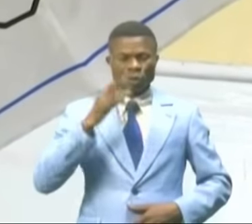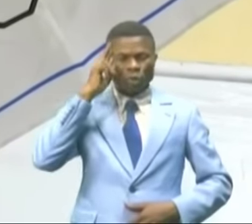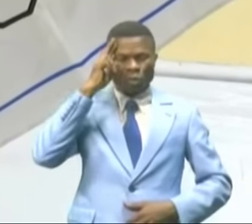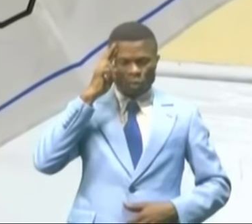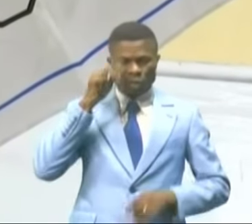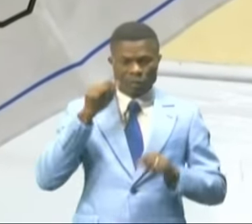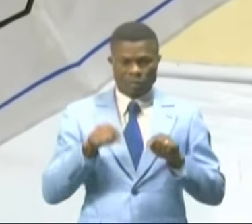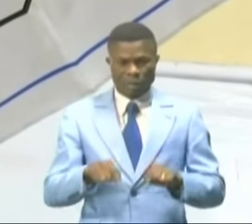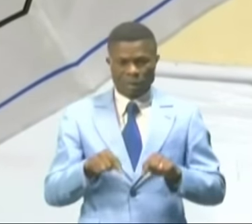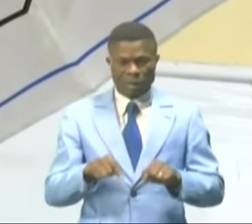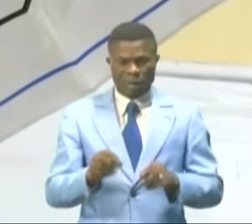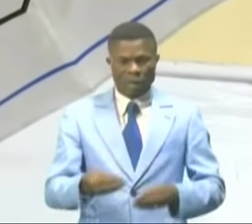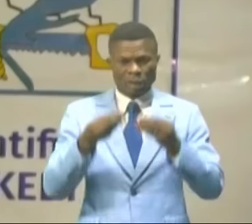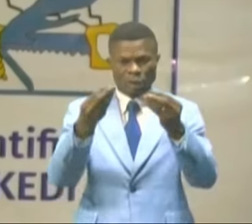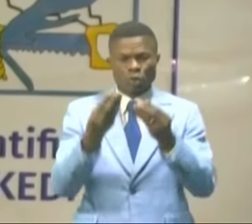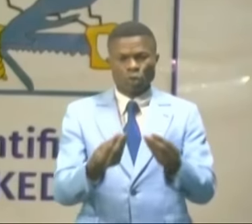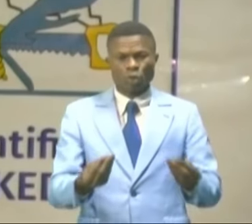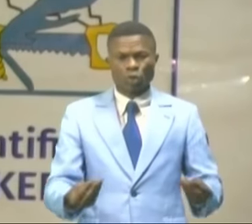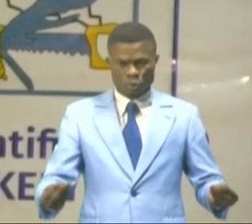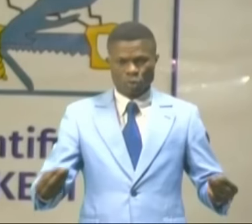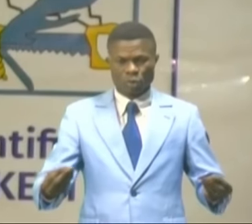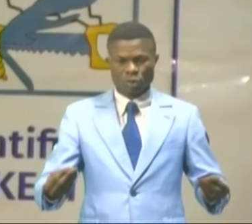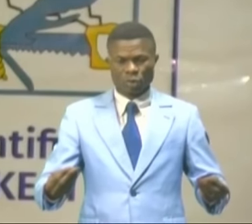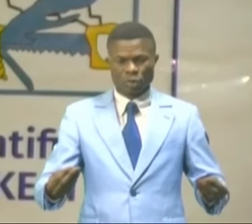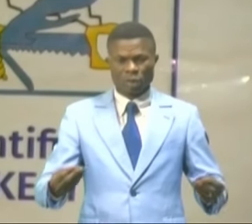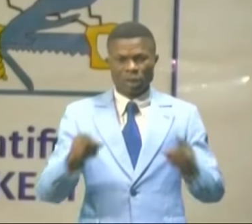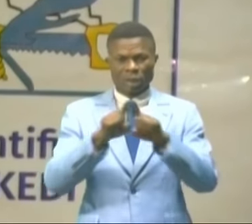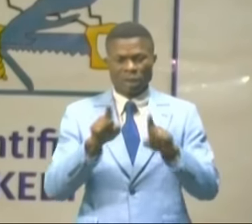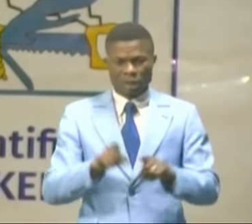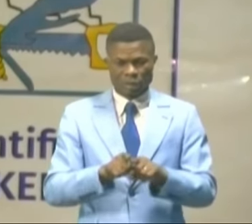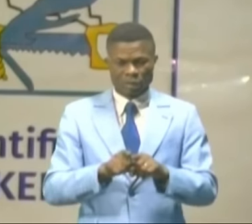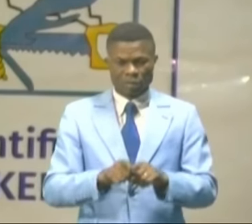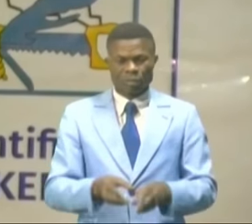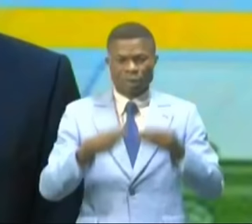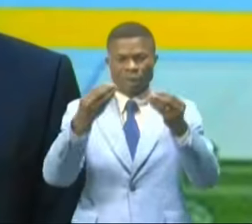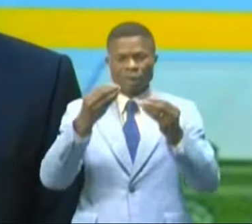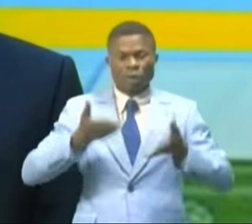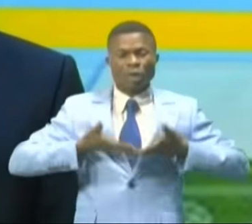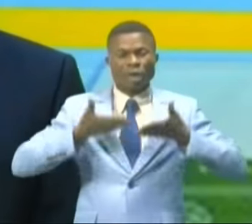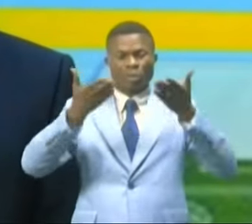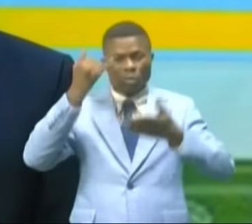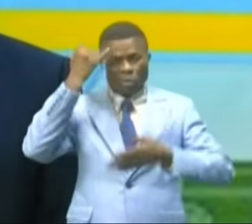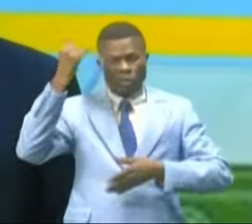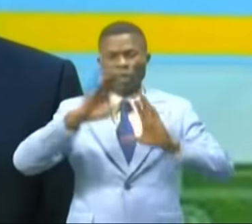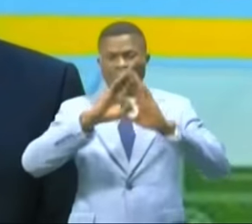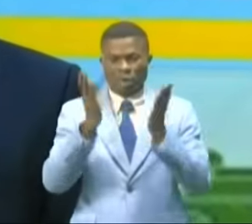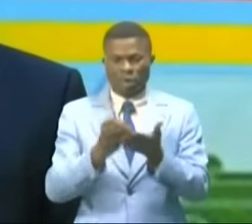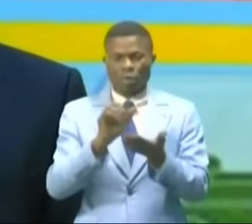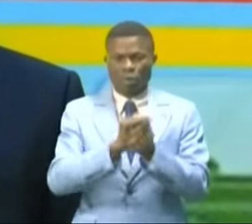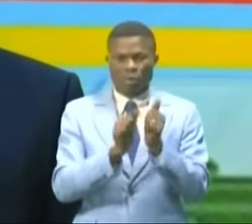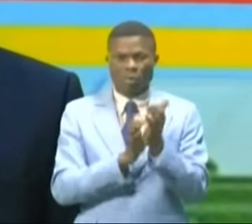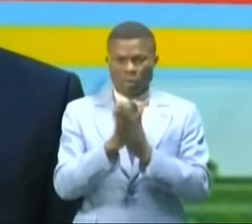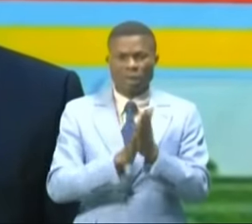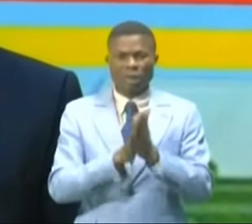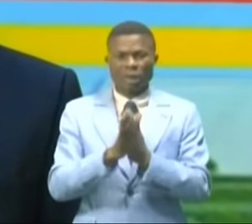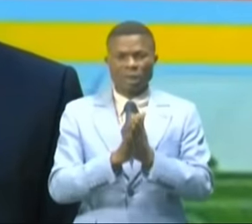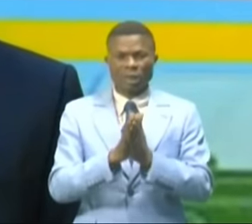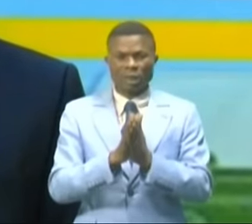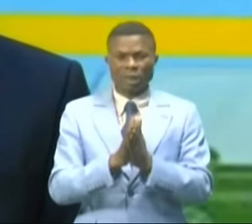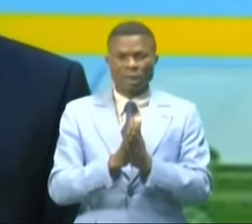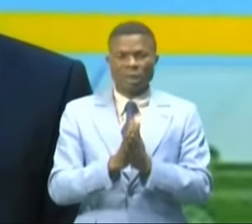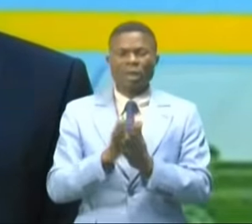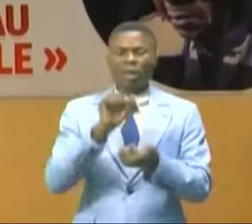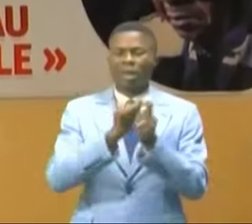réfléchir, donner des solutions, émettre des avis à tout ce qui concerne toutes les